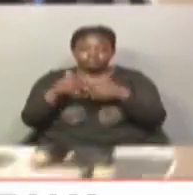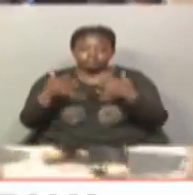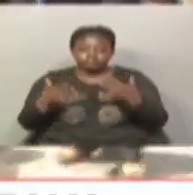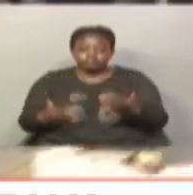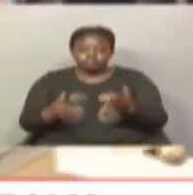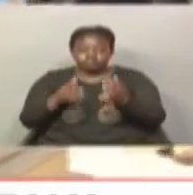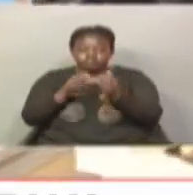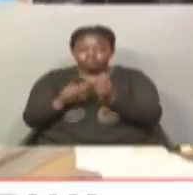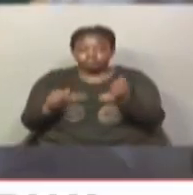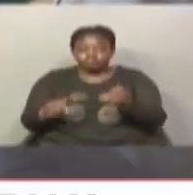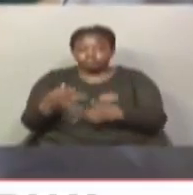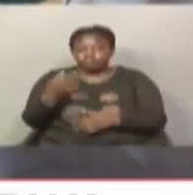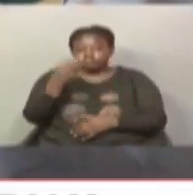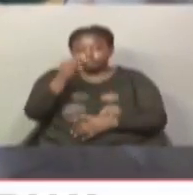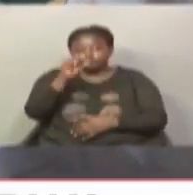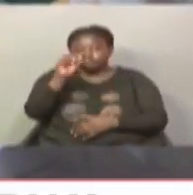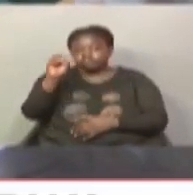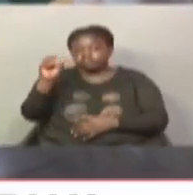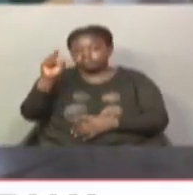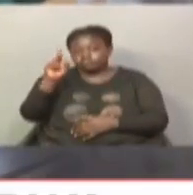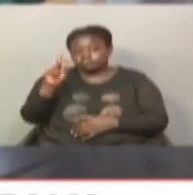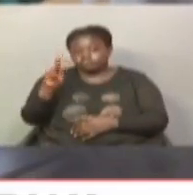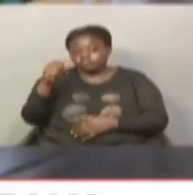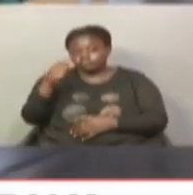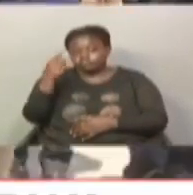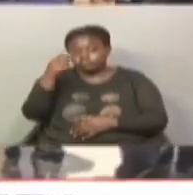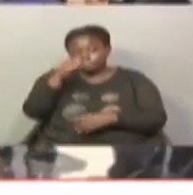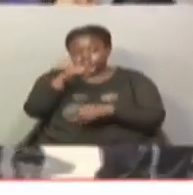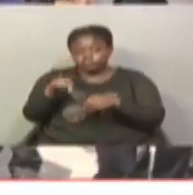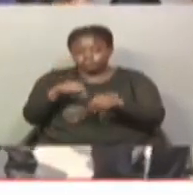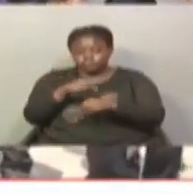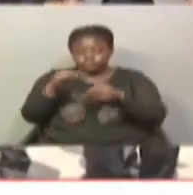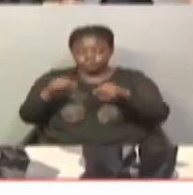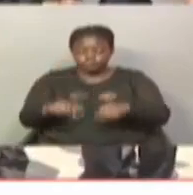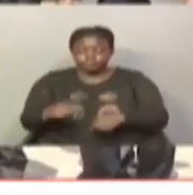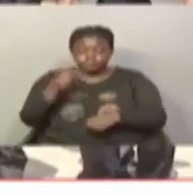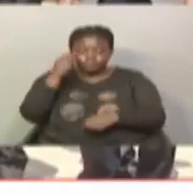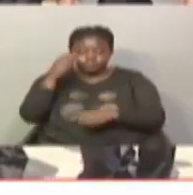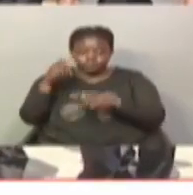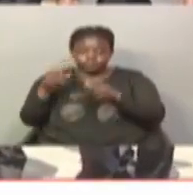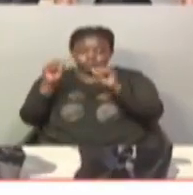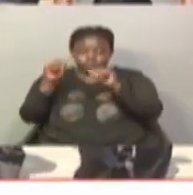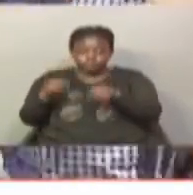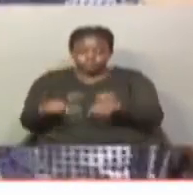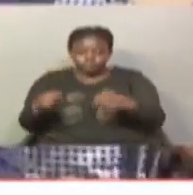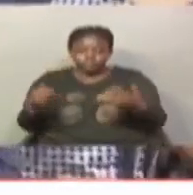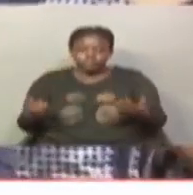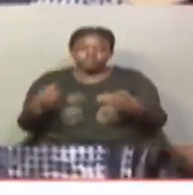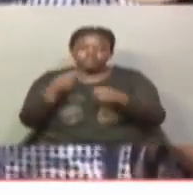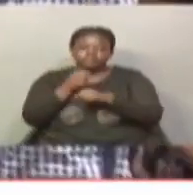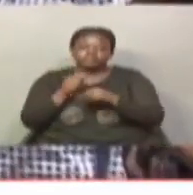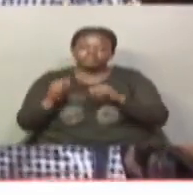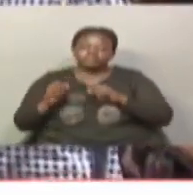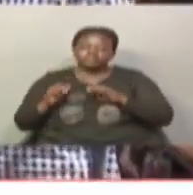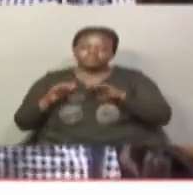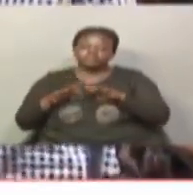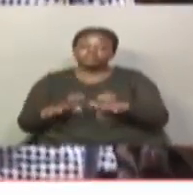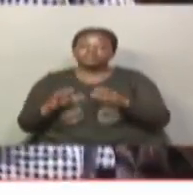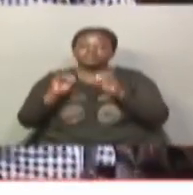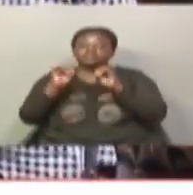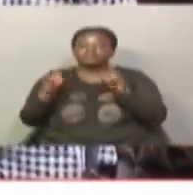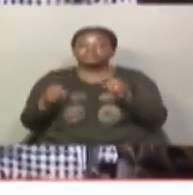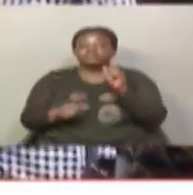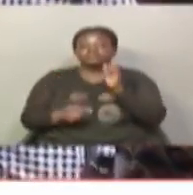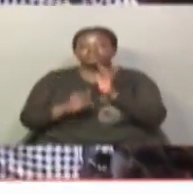300 mu ssaawa emu. Akulira Vision Group Don Wanyama agamba nti kitukakatako nga kampuni okubunyisa amawulire